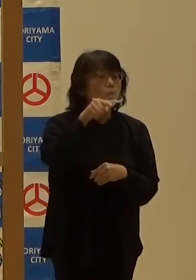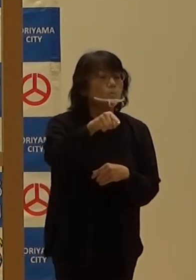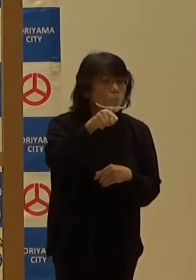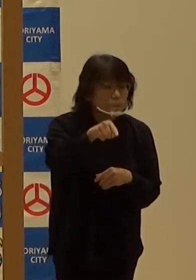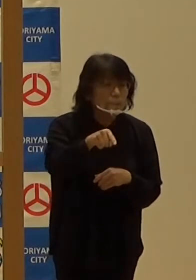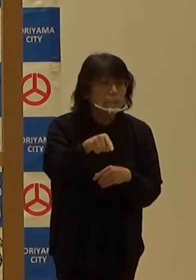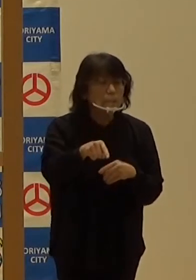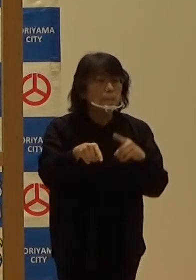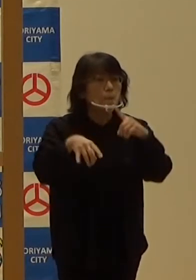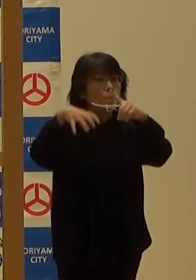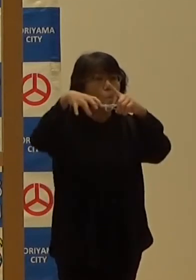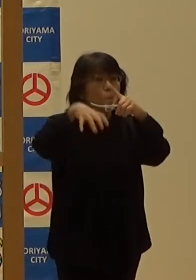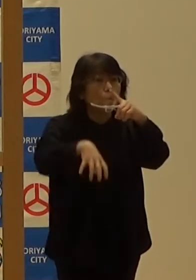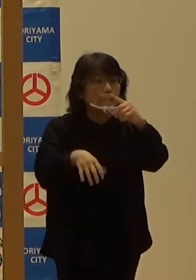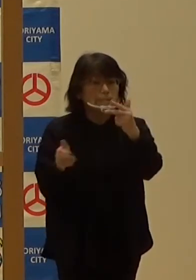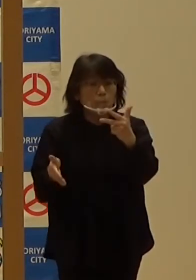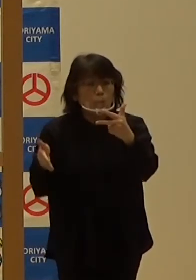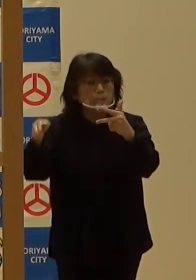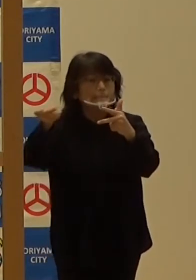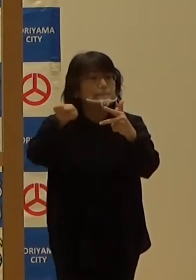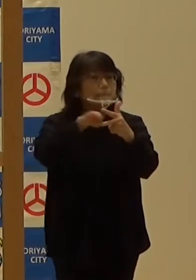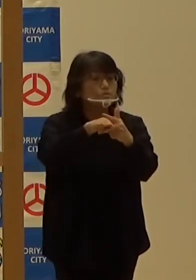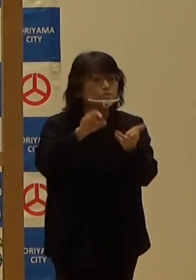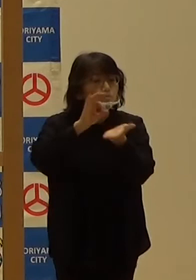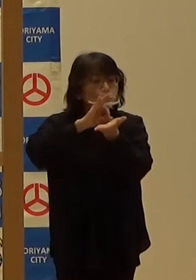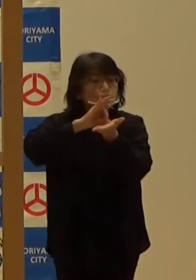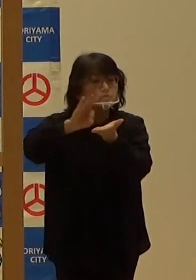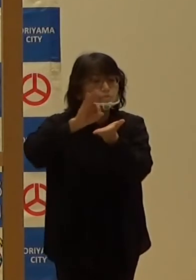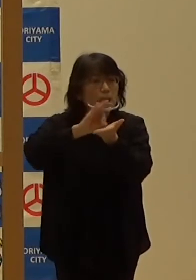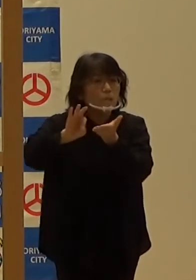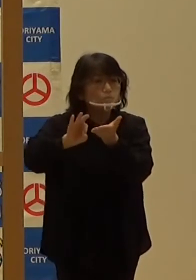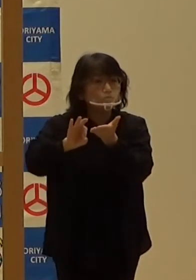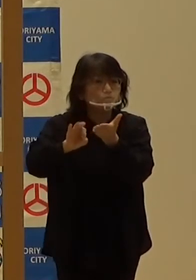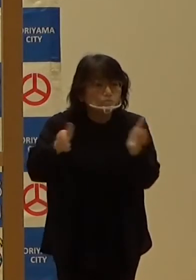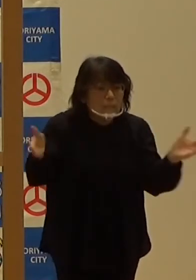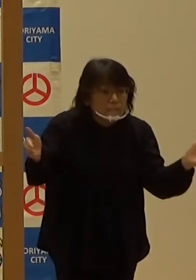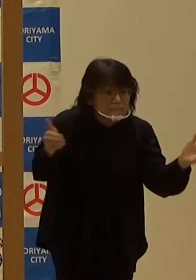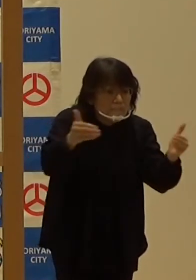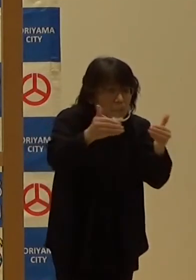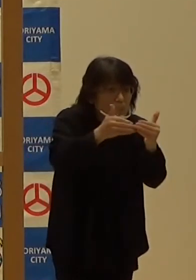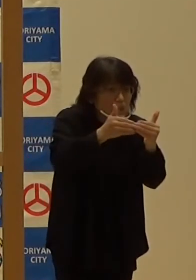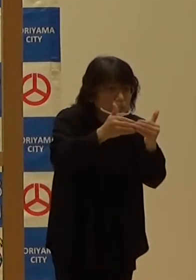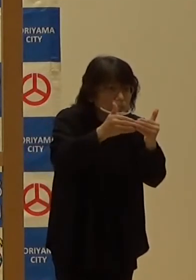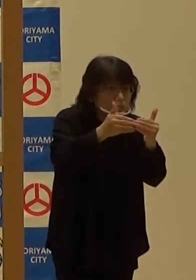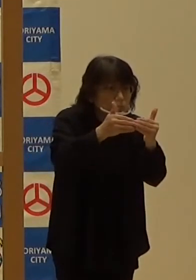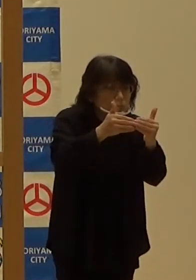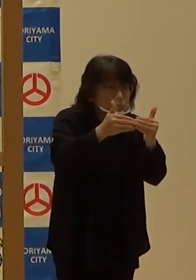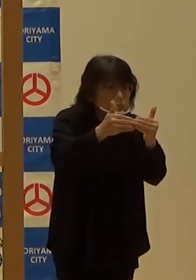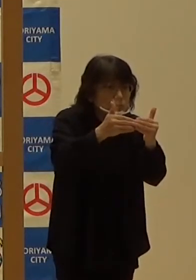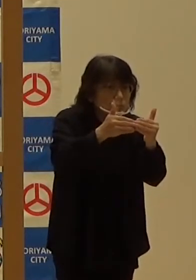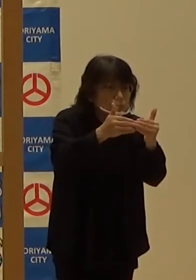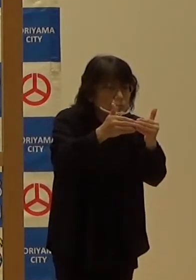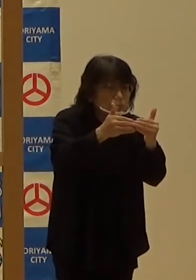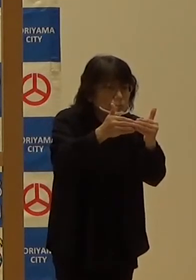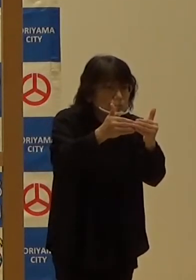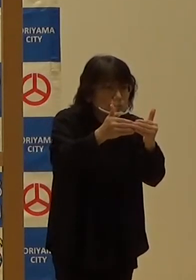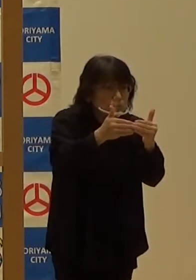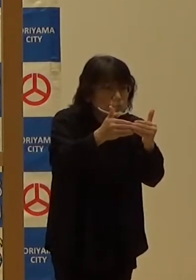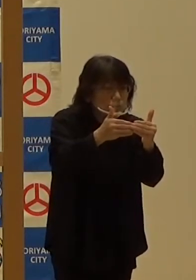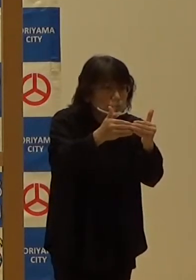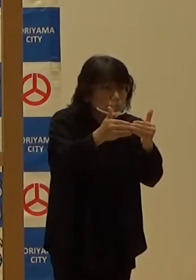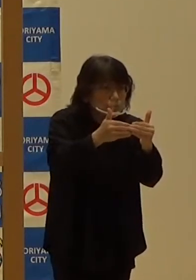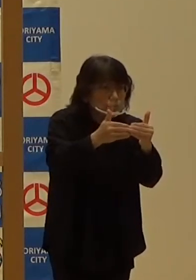のこの利用制限とか立ち入り禁止とかっていうのが生じ